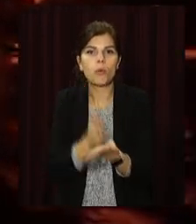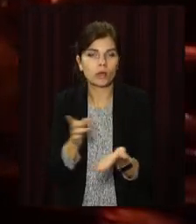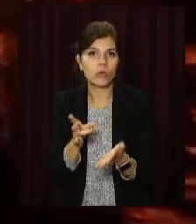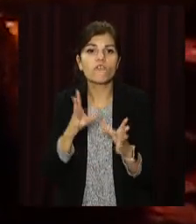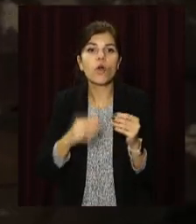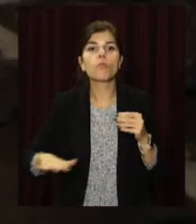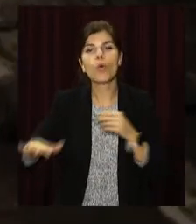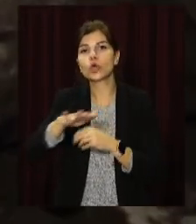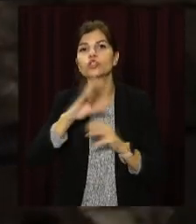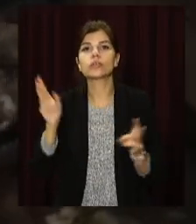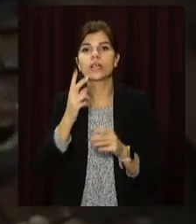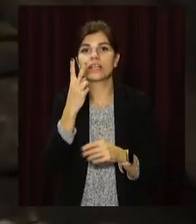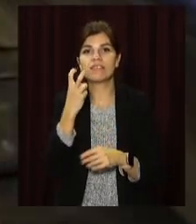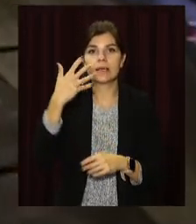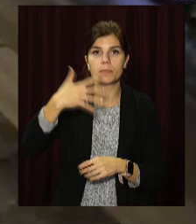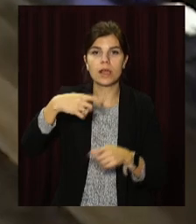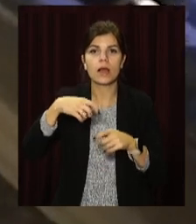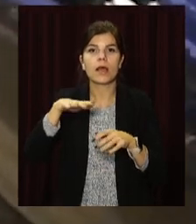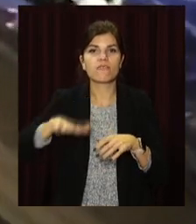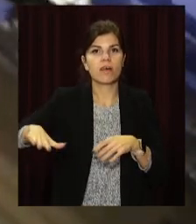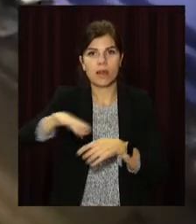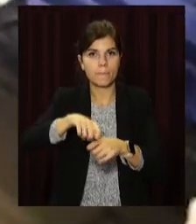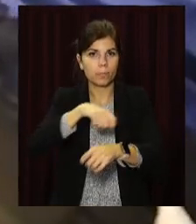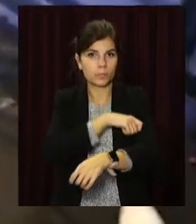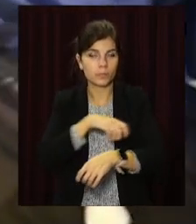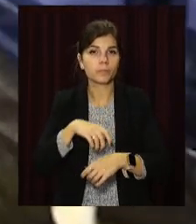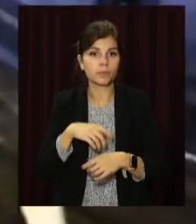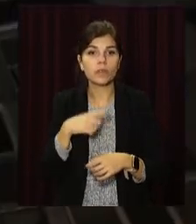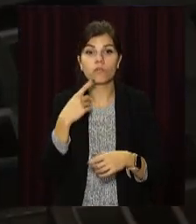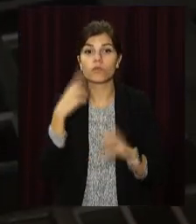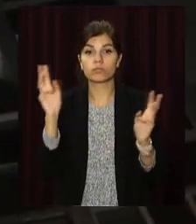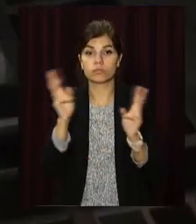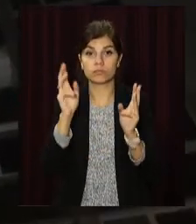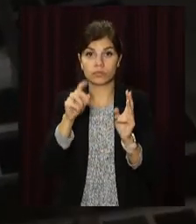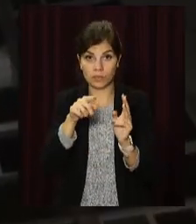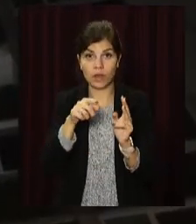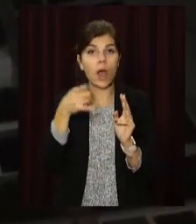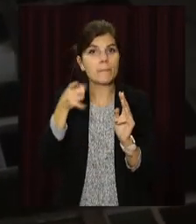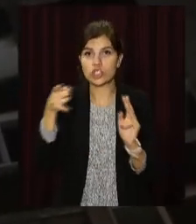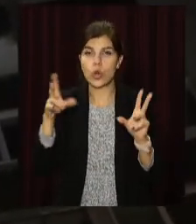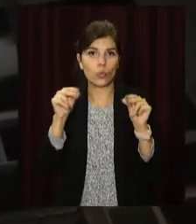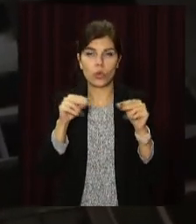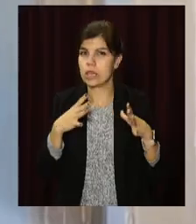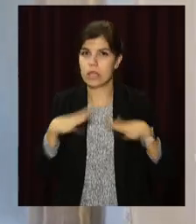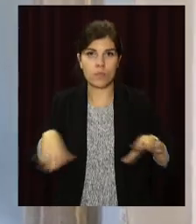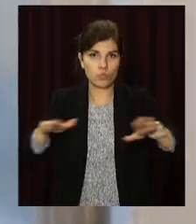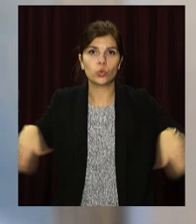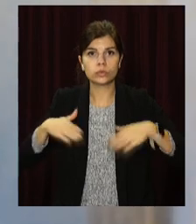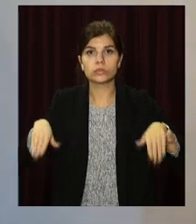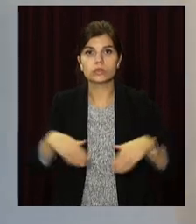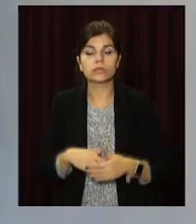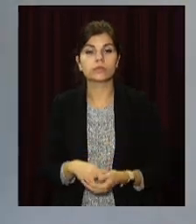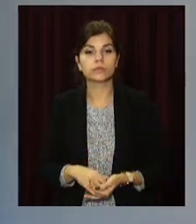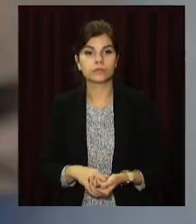250 квадратів. На момент пожежі в ремонтних боксах автівок не було. Палало вночі в Чечелівському районі